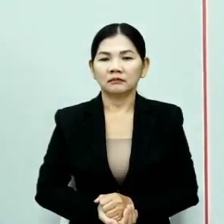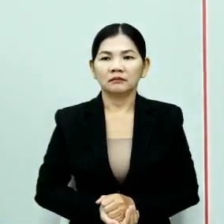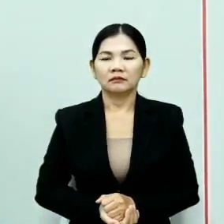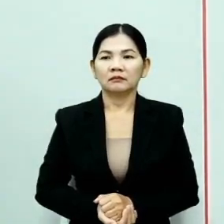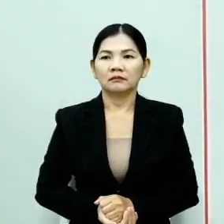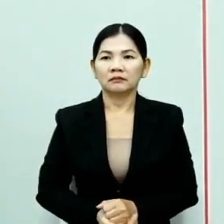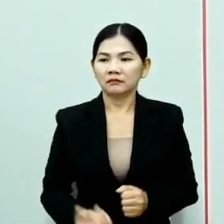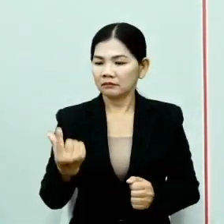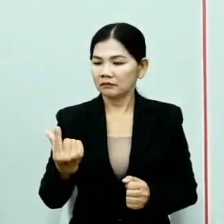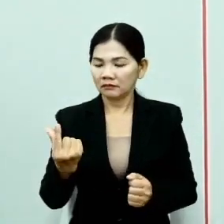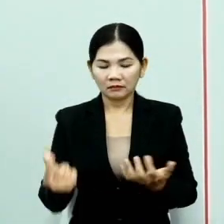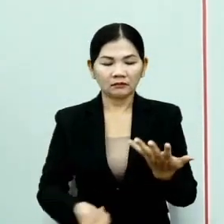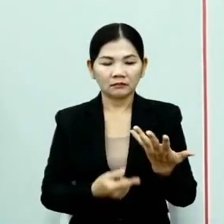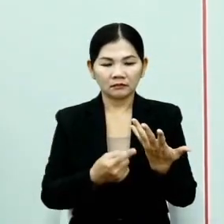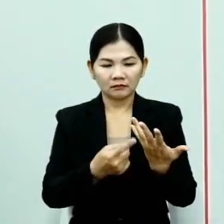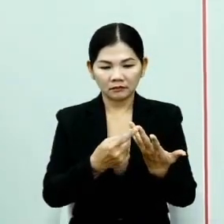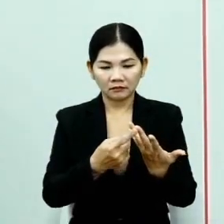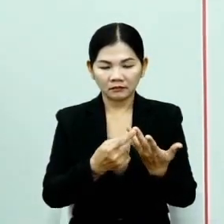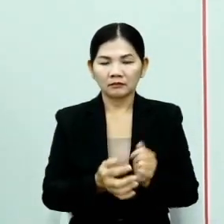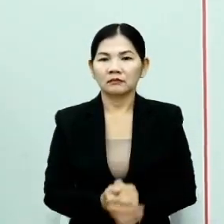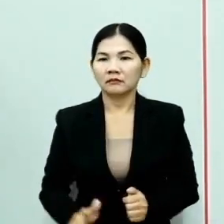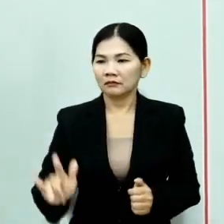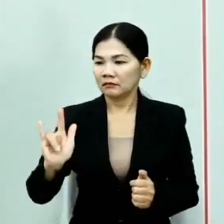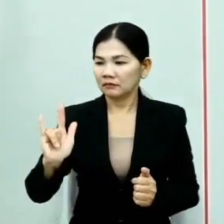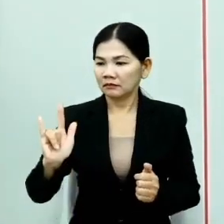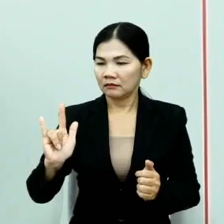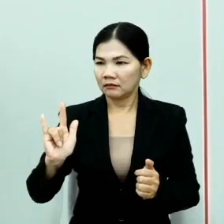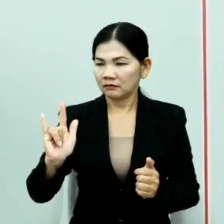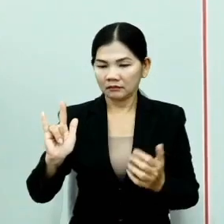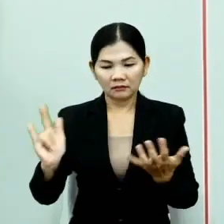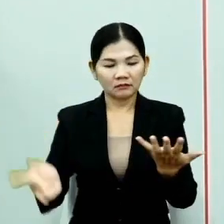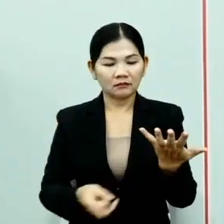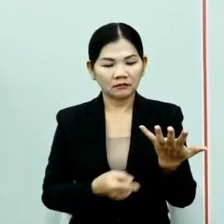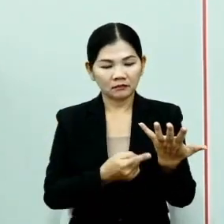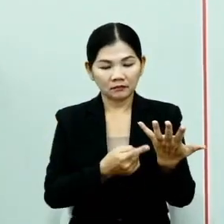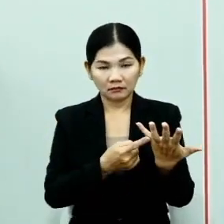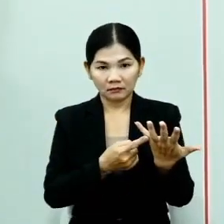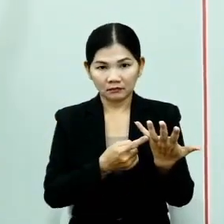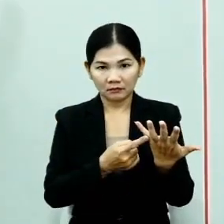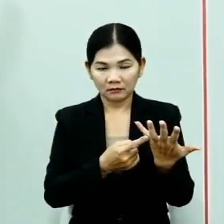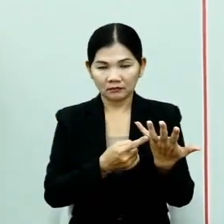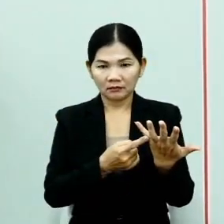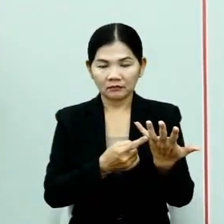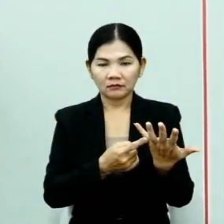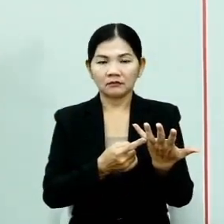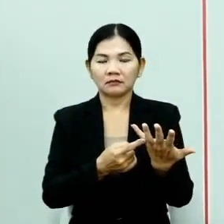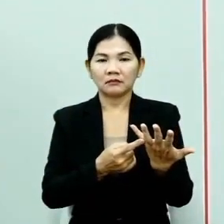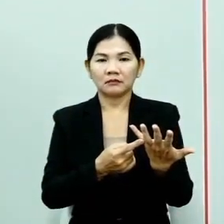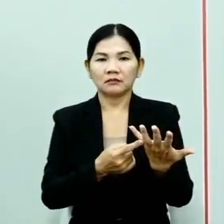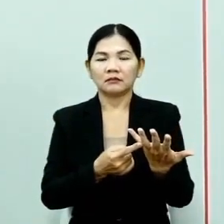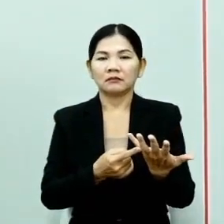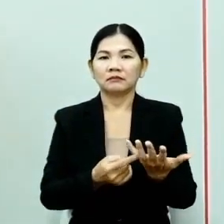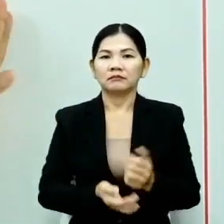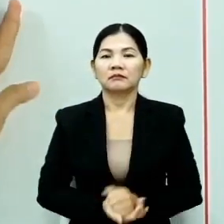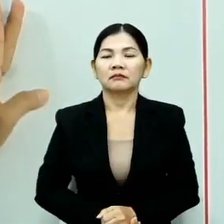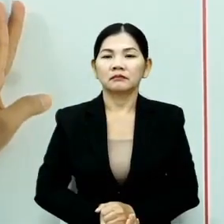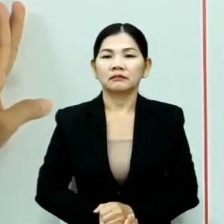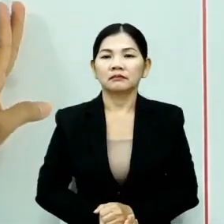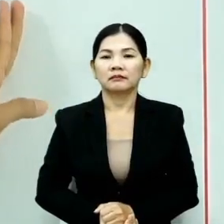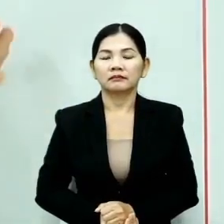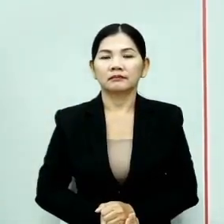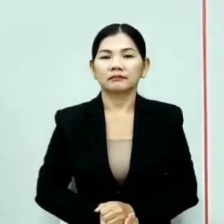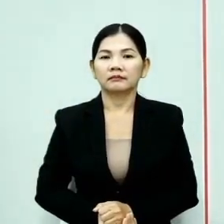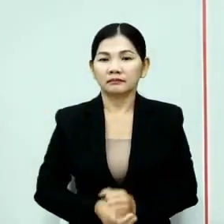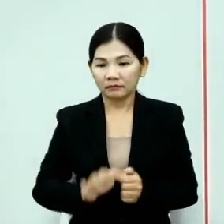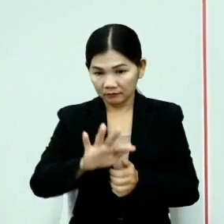ដអំដំបអែបែដំបែ